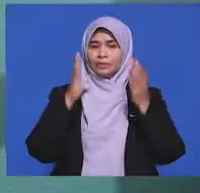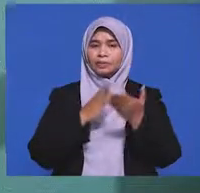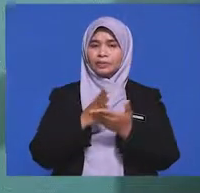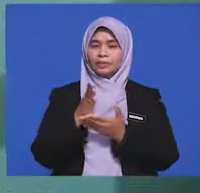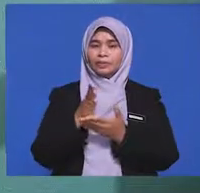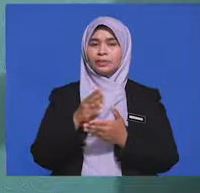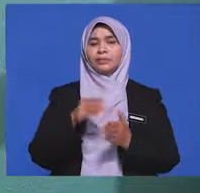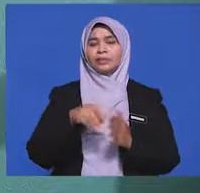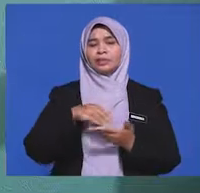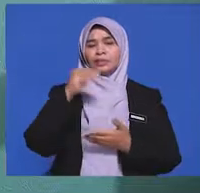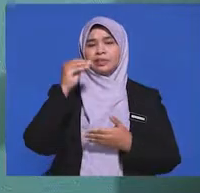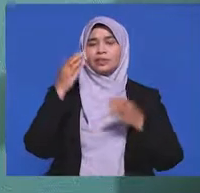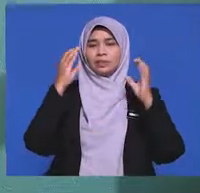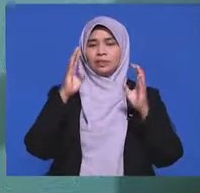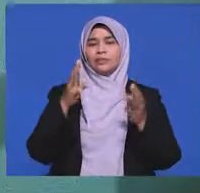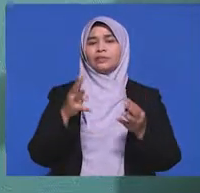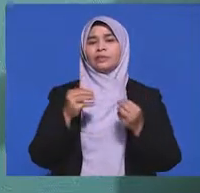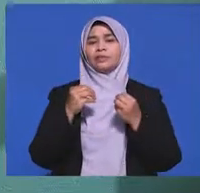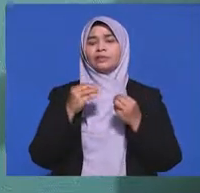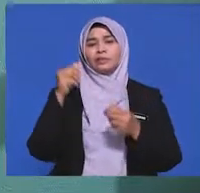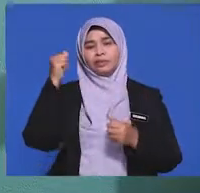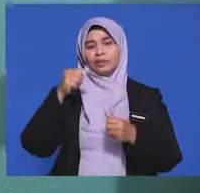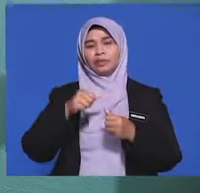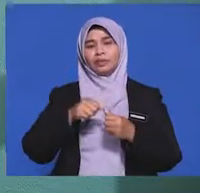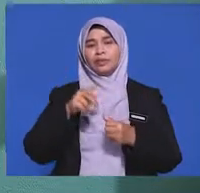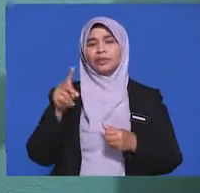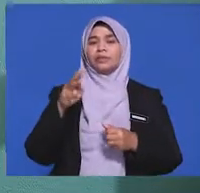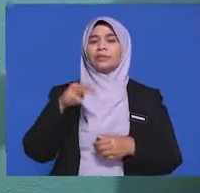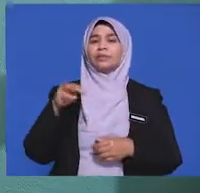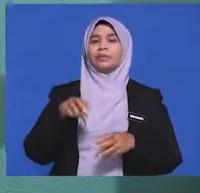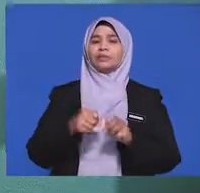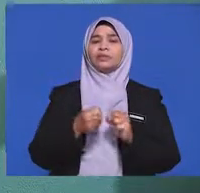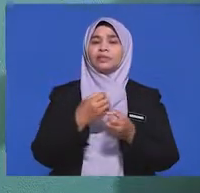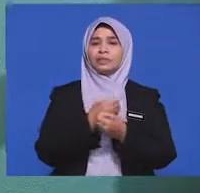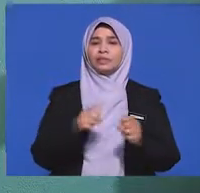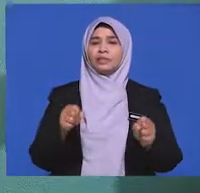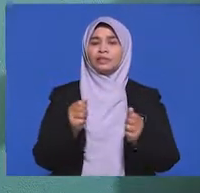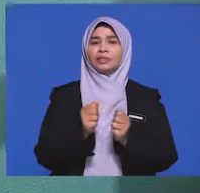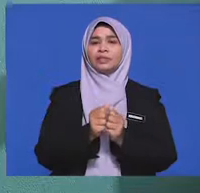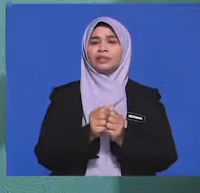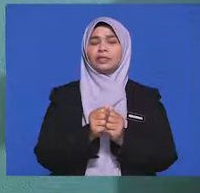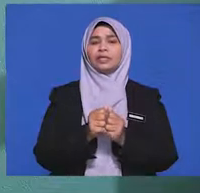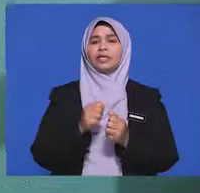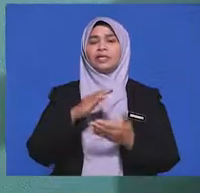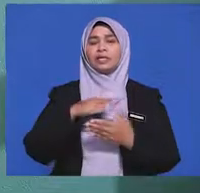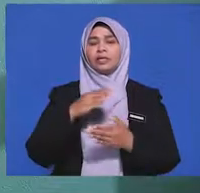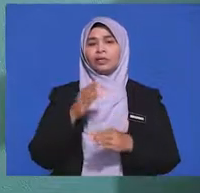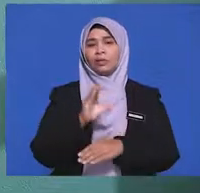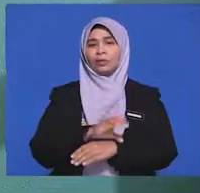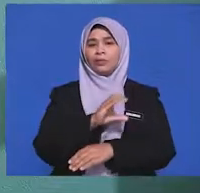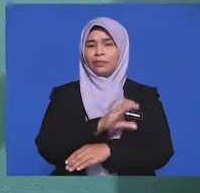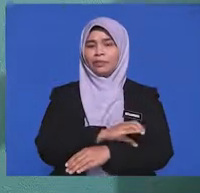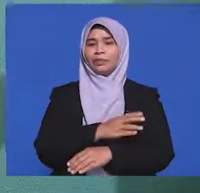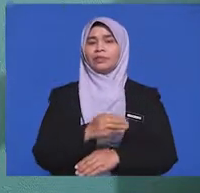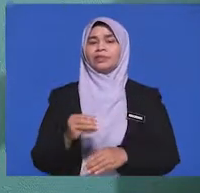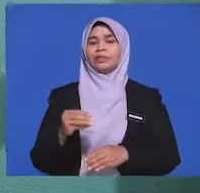meneruskan pengajaran, cikgu ingin mengingatkan murid-murid supaya bersedia dengan komputer riba dan telefon bimbit